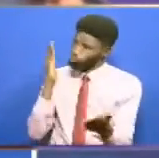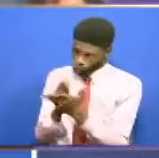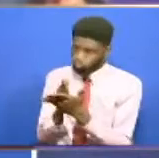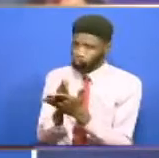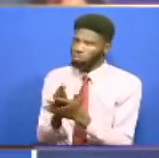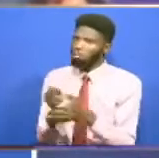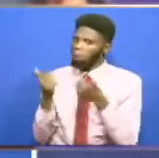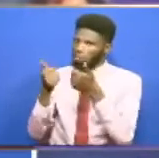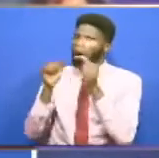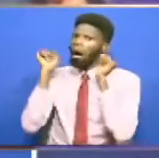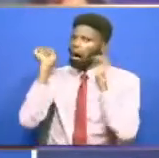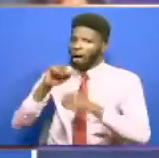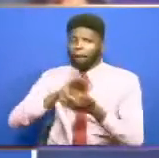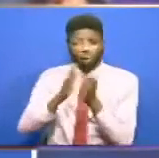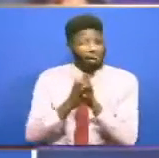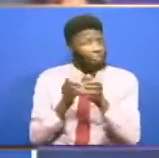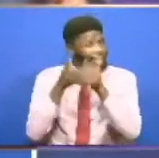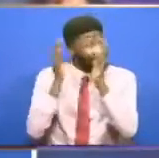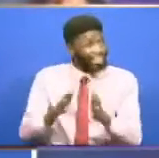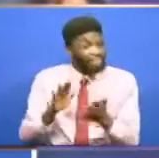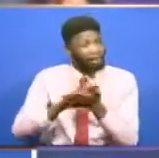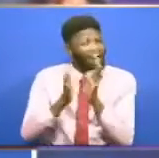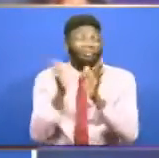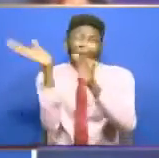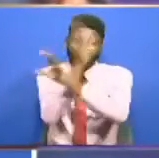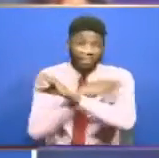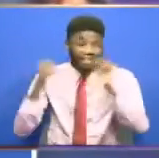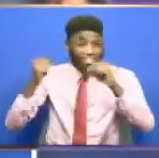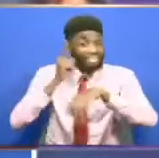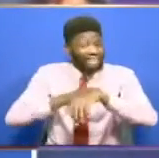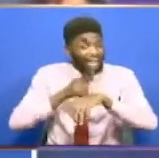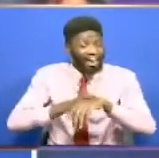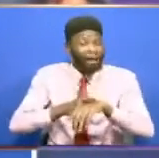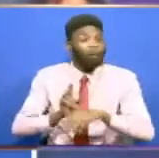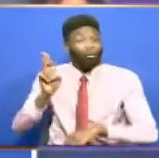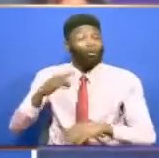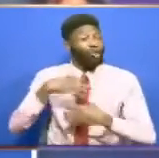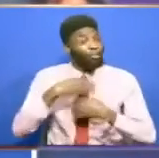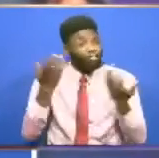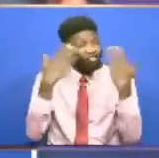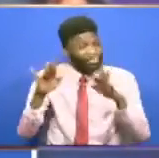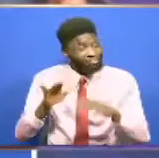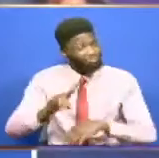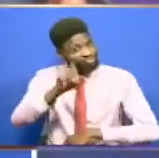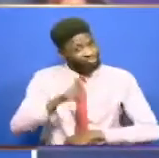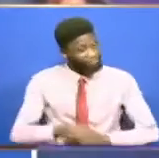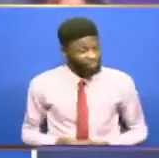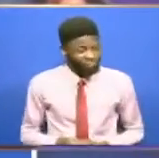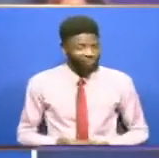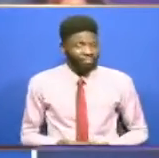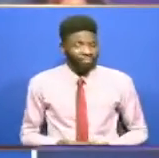hili na kuchukua hatamu za uongozi kutoka kwa Rais Uhuru Kenyatta? Timothy